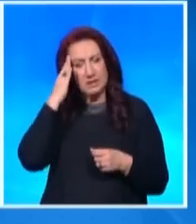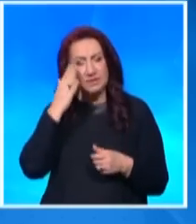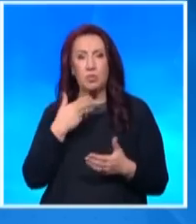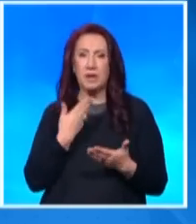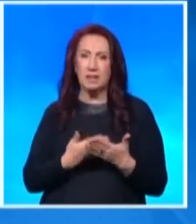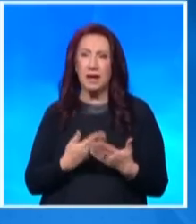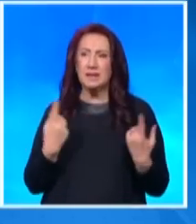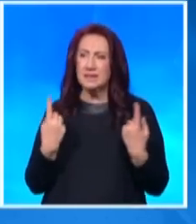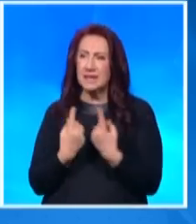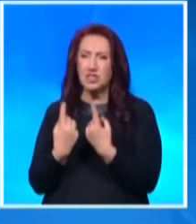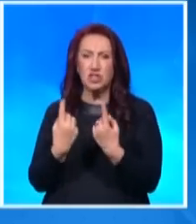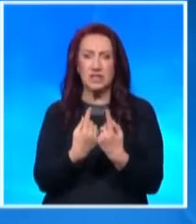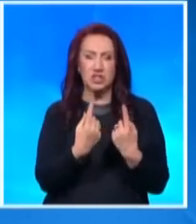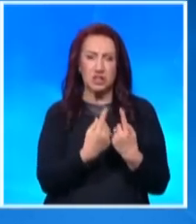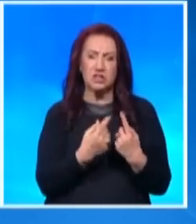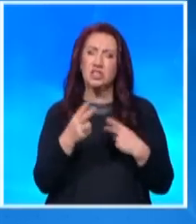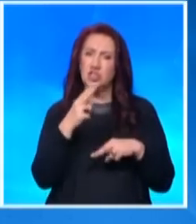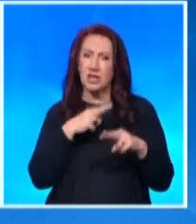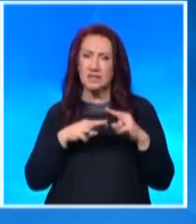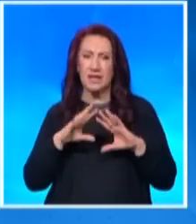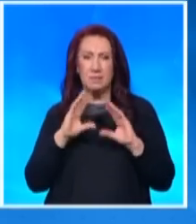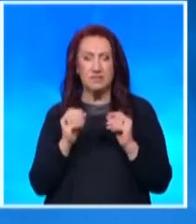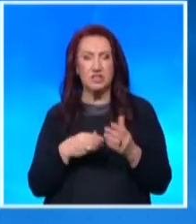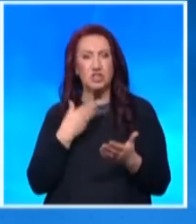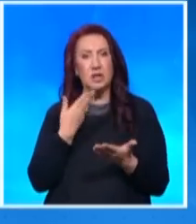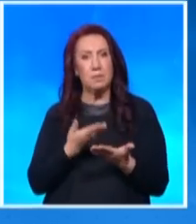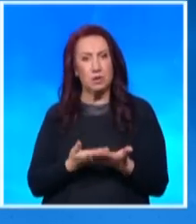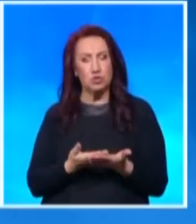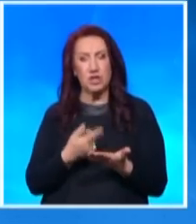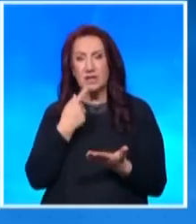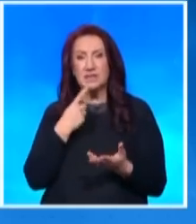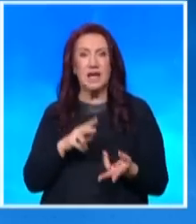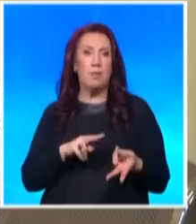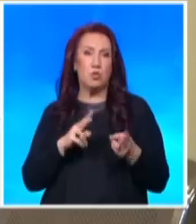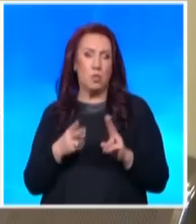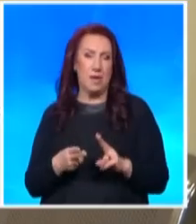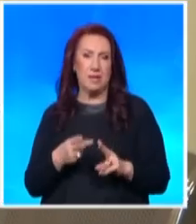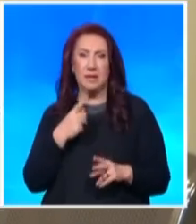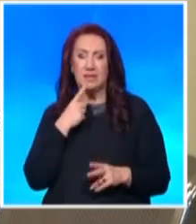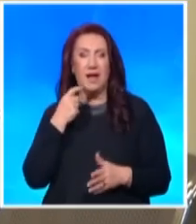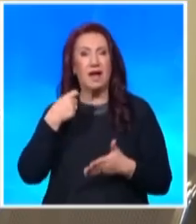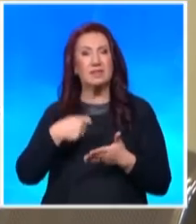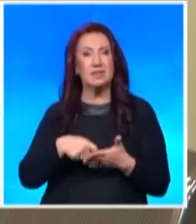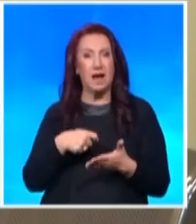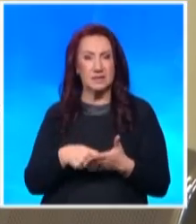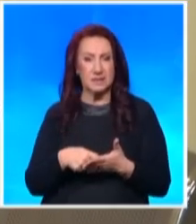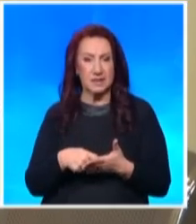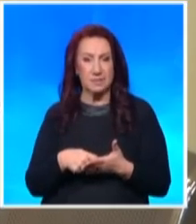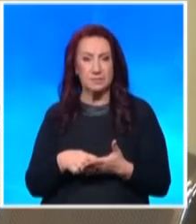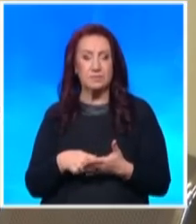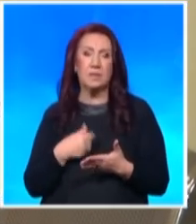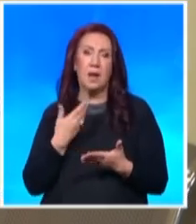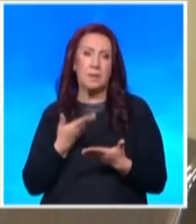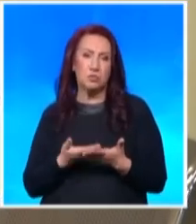разгледани всички предложения, представящи обективни и ясно измерими критерии за промени в размера на таксите. Предложението ще може да се разгледа